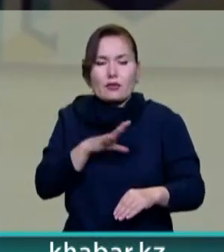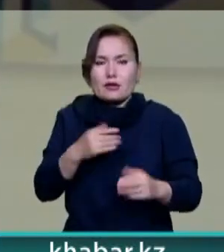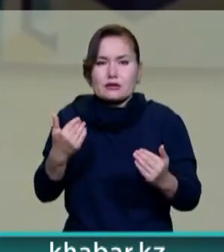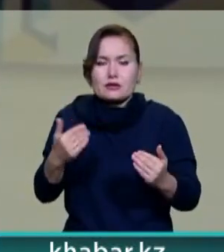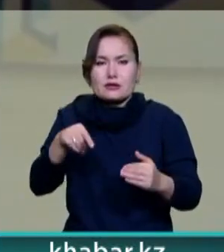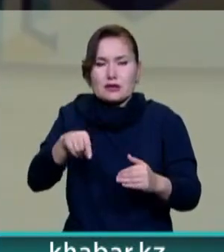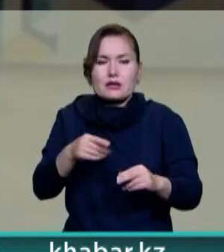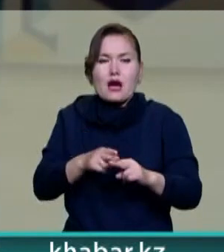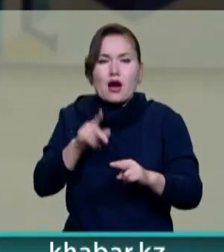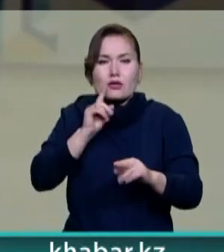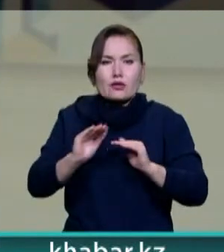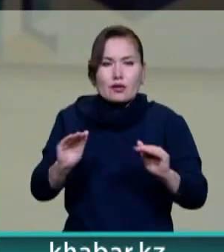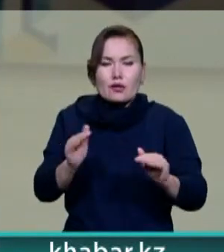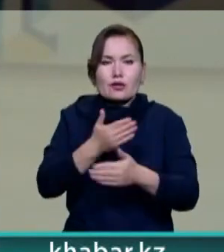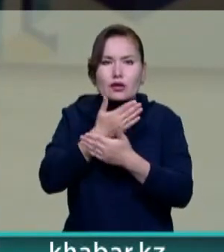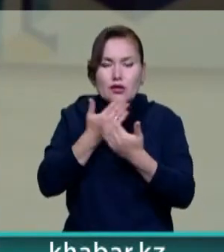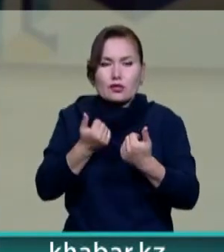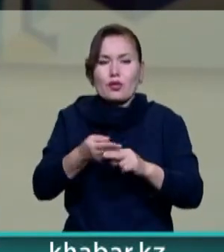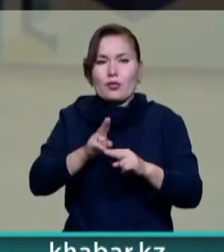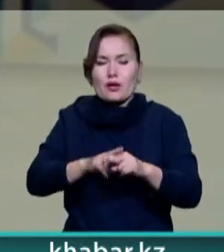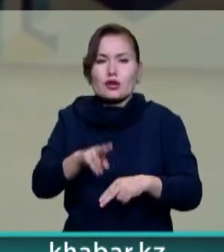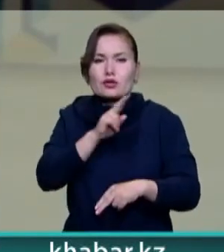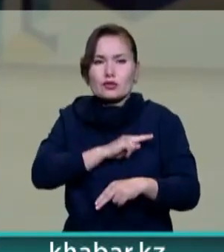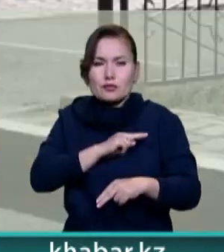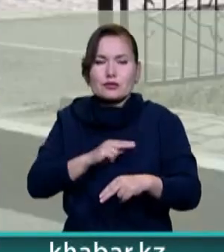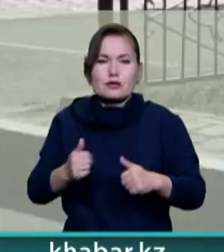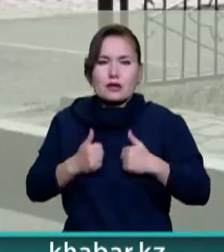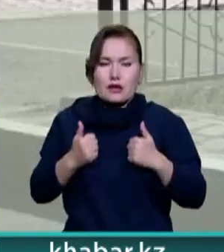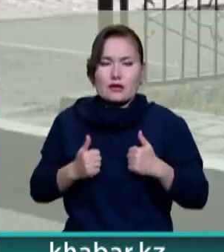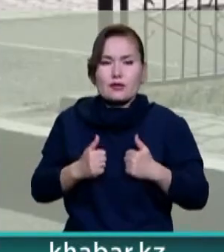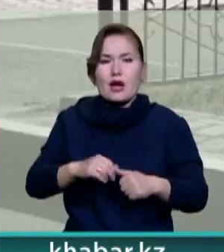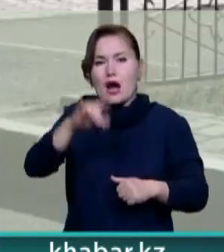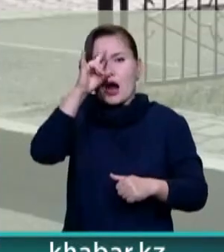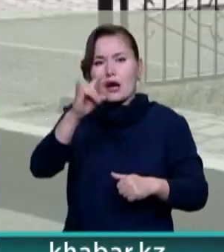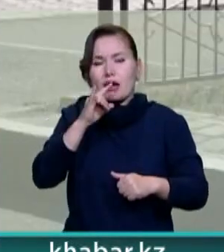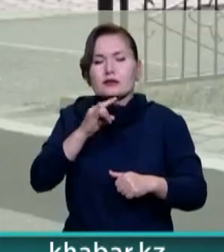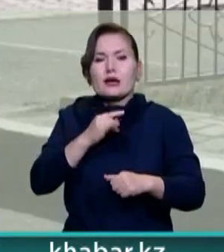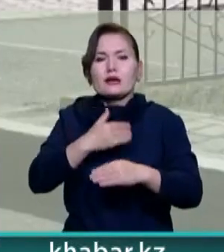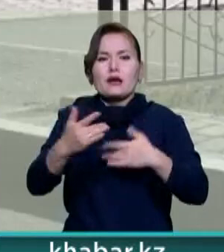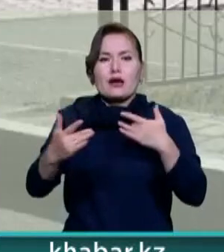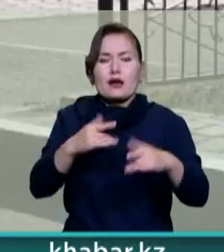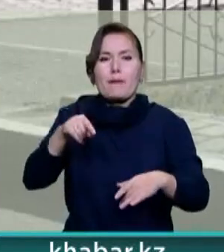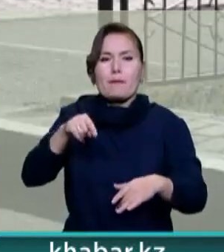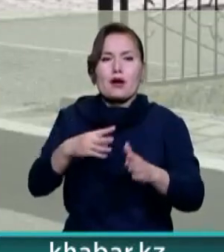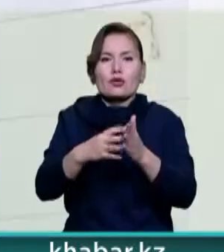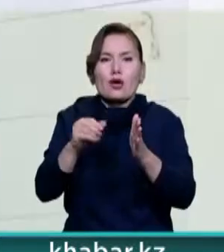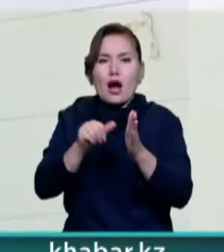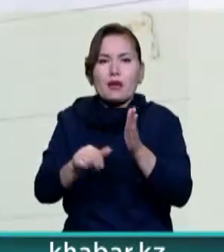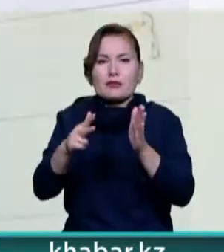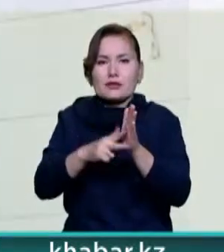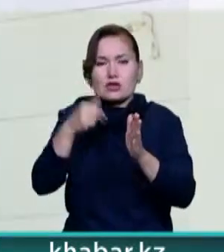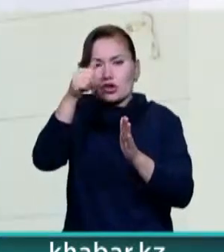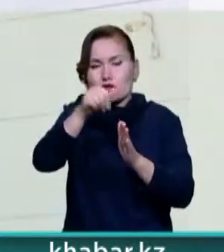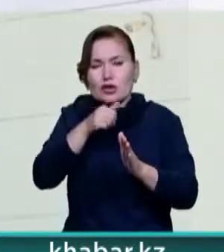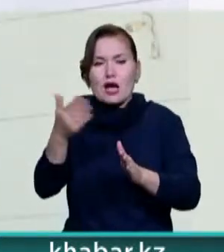шама келгенше қарап отырмастан жұмыс істеп жатқан жайымыз бар. Қазақ театры ғимаратының іргесі сонау 1968 жылы